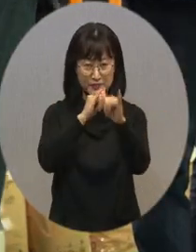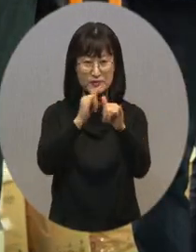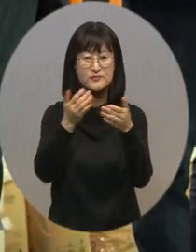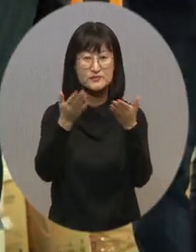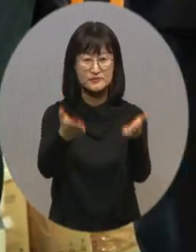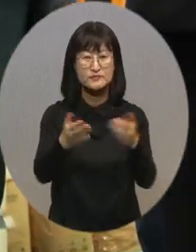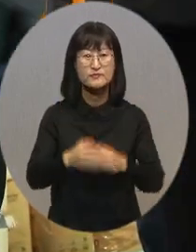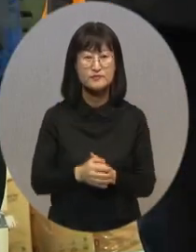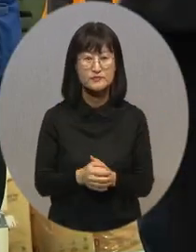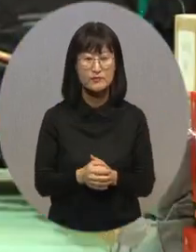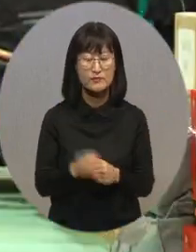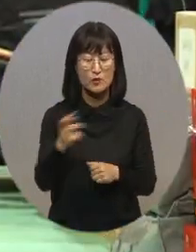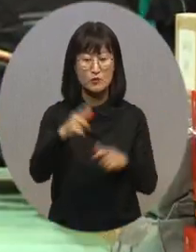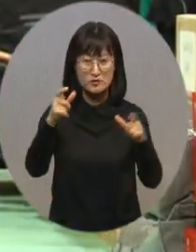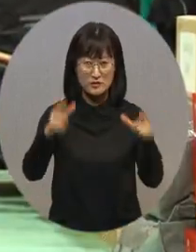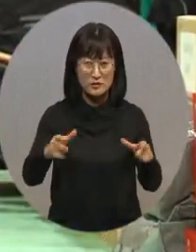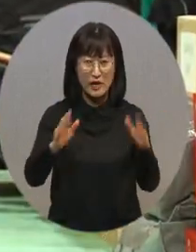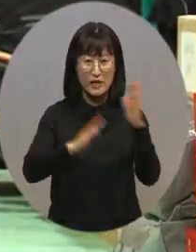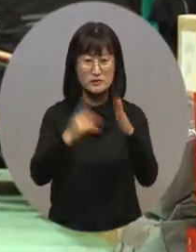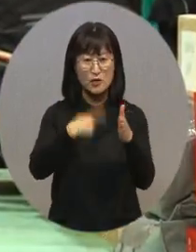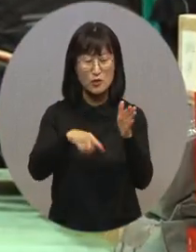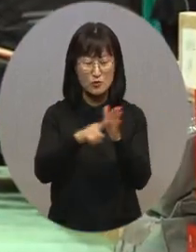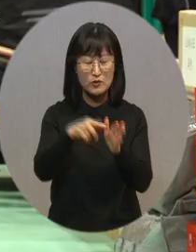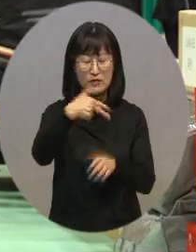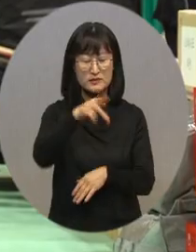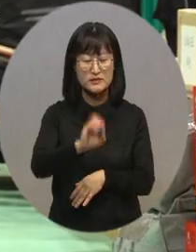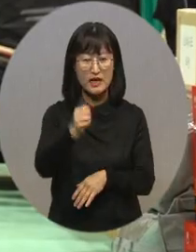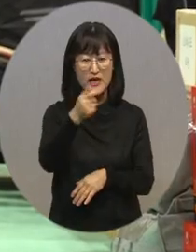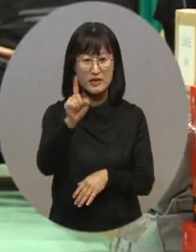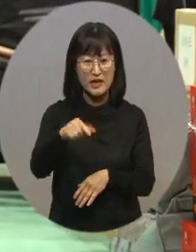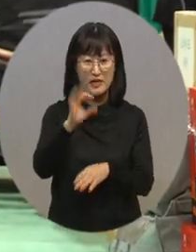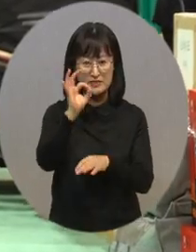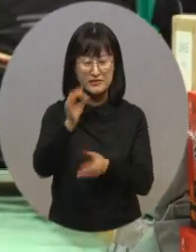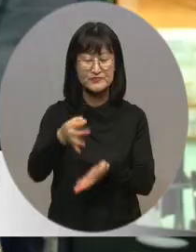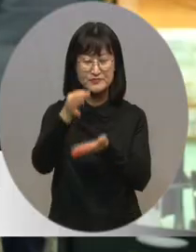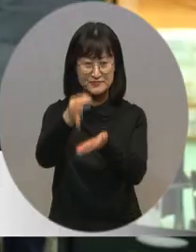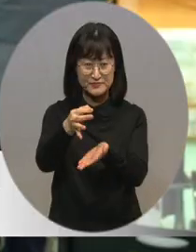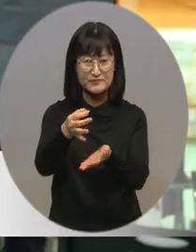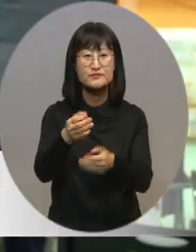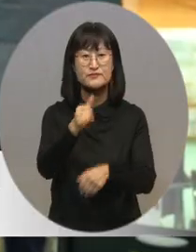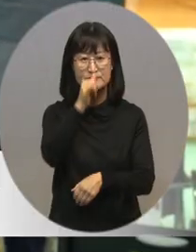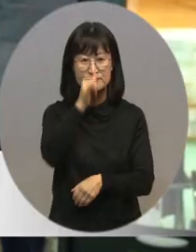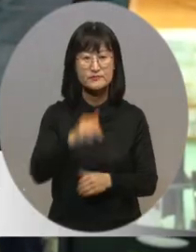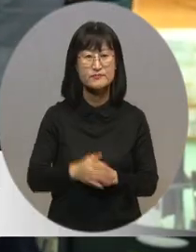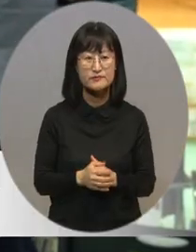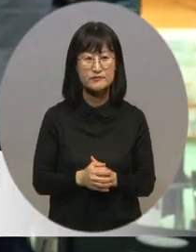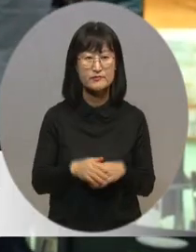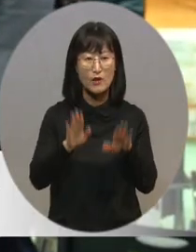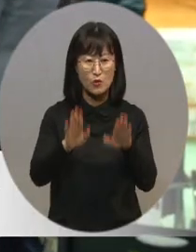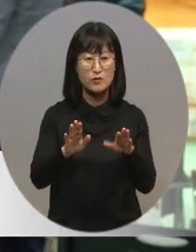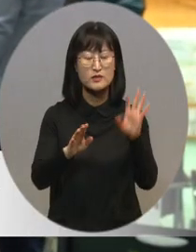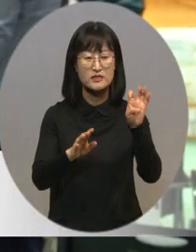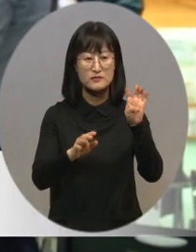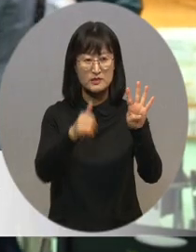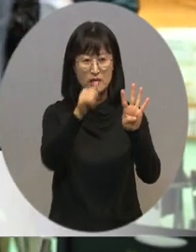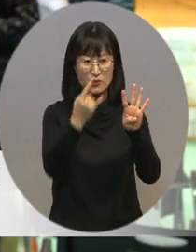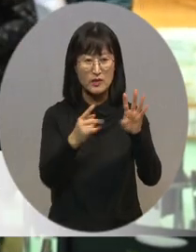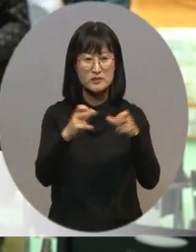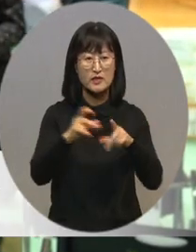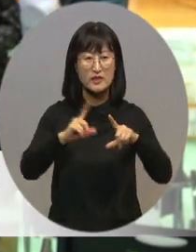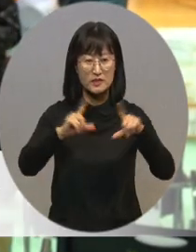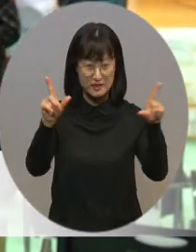표창하고 지역사회 학생들을 위한 장학금 전달식도 진행됐습니다. 오늘 사회사회 장애인을 맞이하여